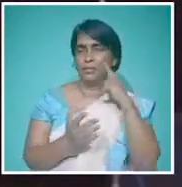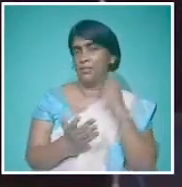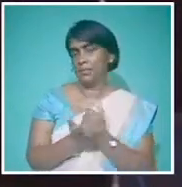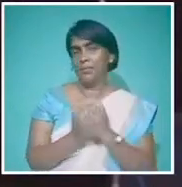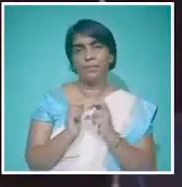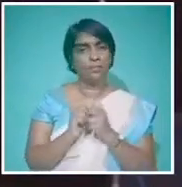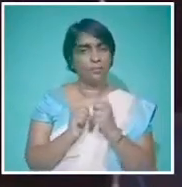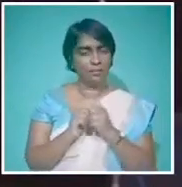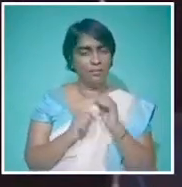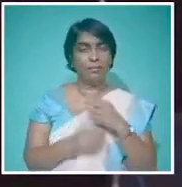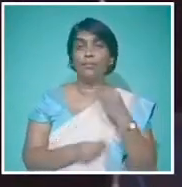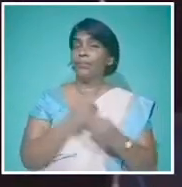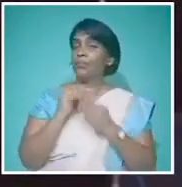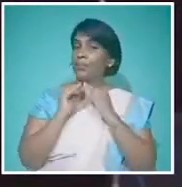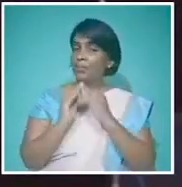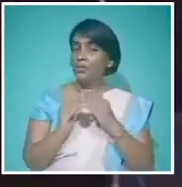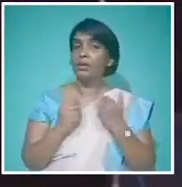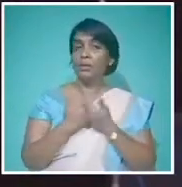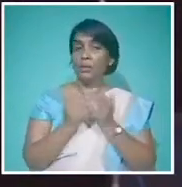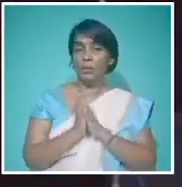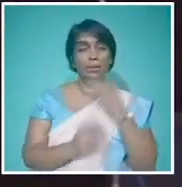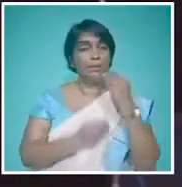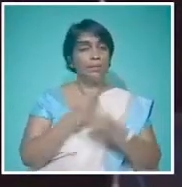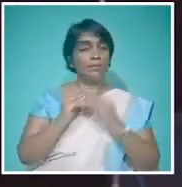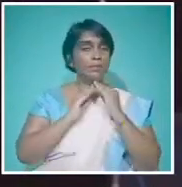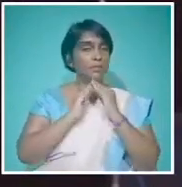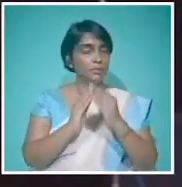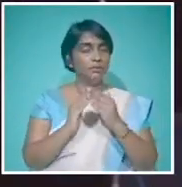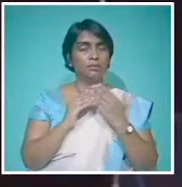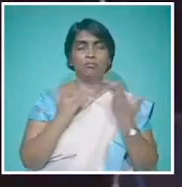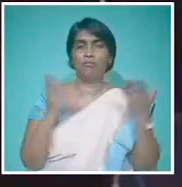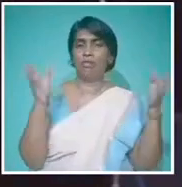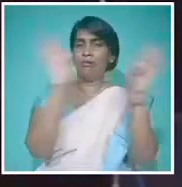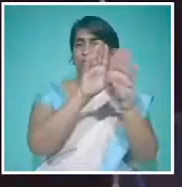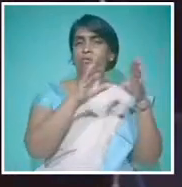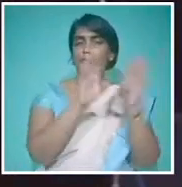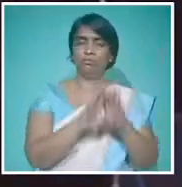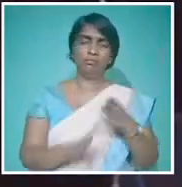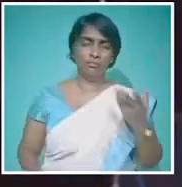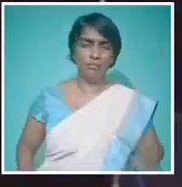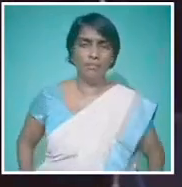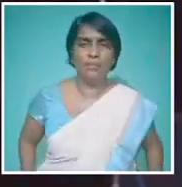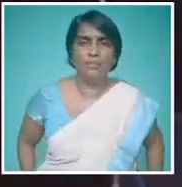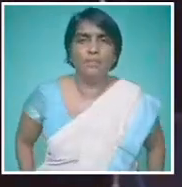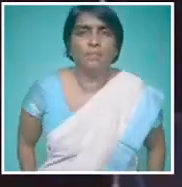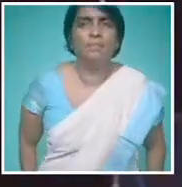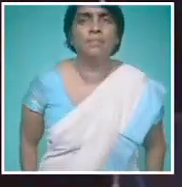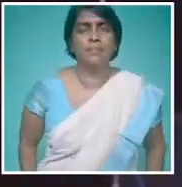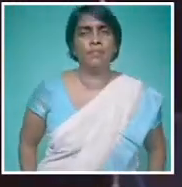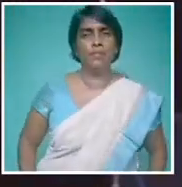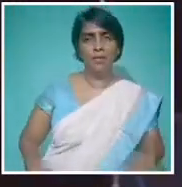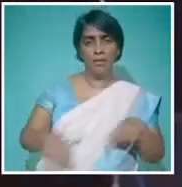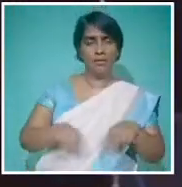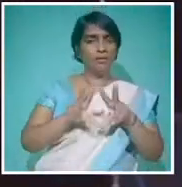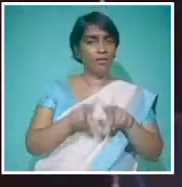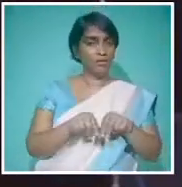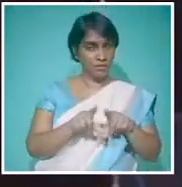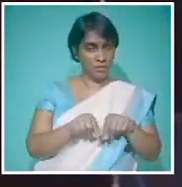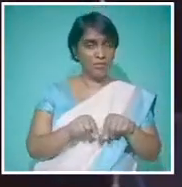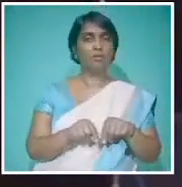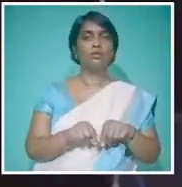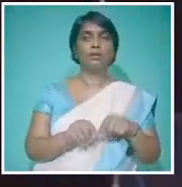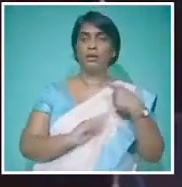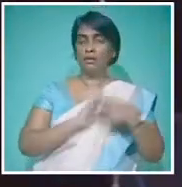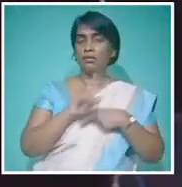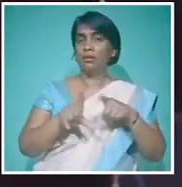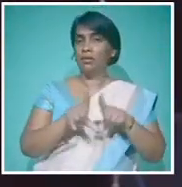ඉන්නවා. කර්මාන්තකරුවෝ තමන්ගේ කර්මාන්ත වැහෙනම බලාගෙන ඉන්න වෙලා සිද්ධත් වෙලා තියෙනවා. දැන් අද පාවහන් කර්මාන්තය ගත්තොත්